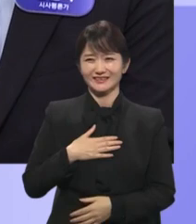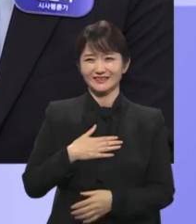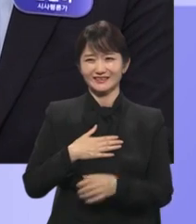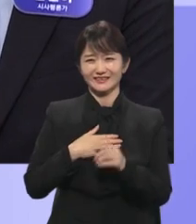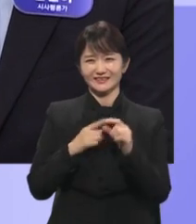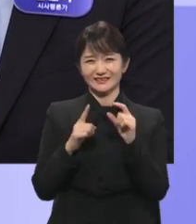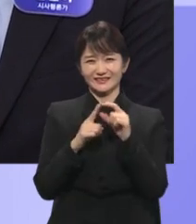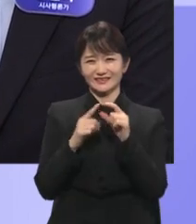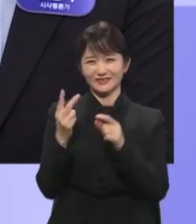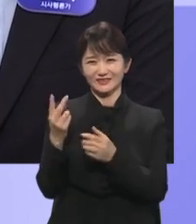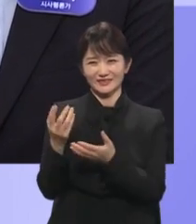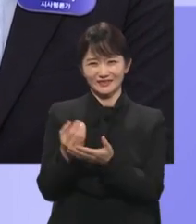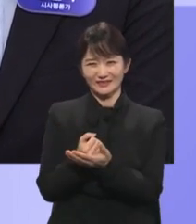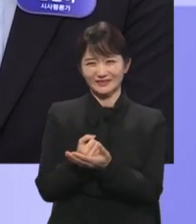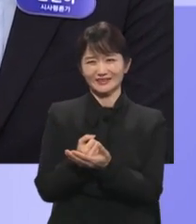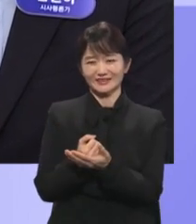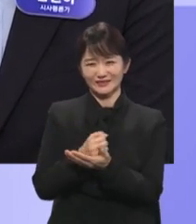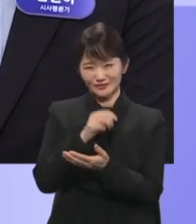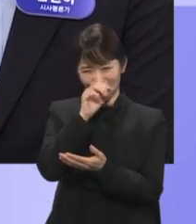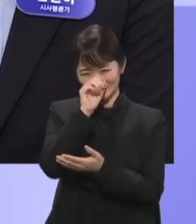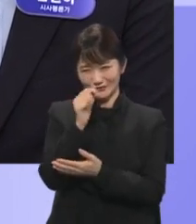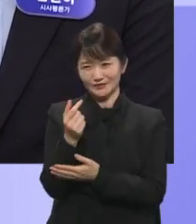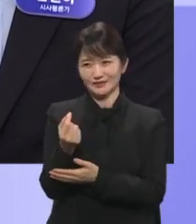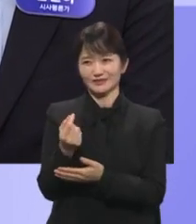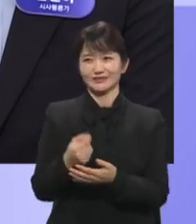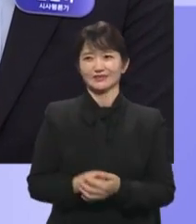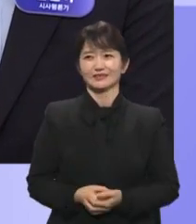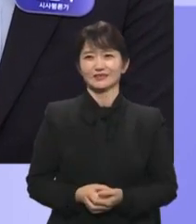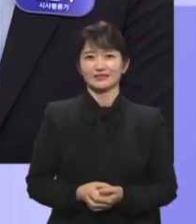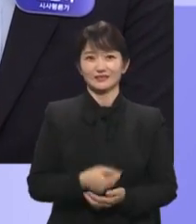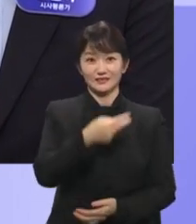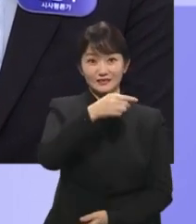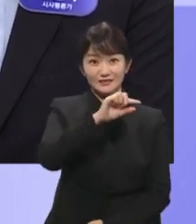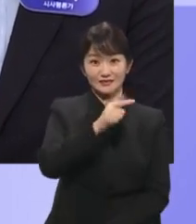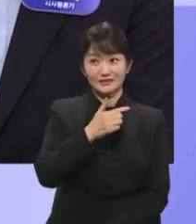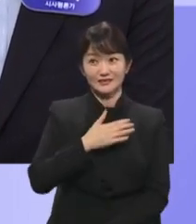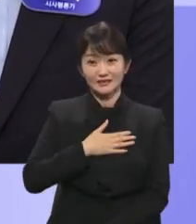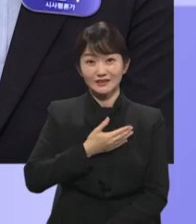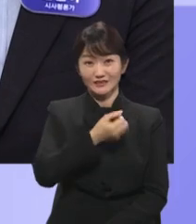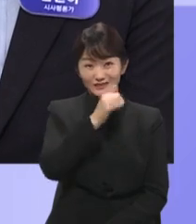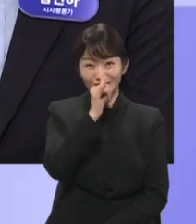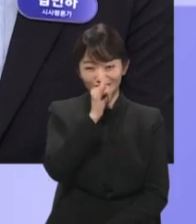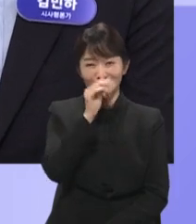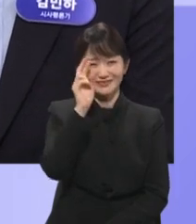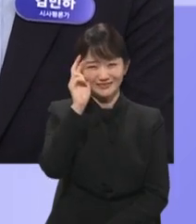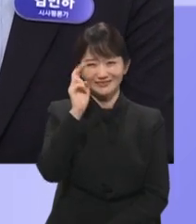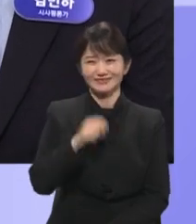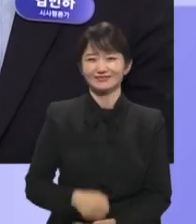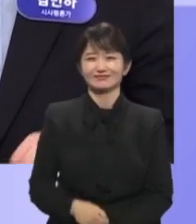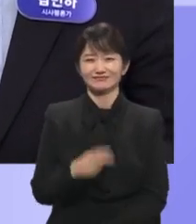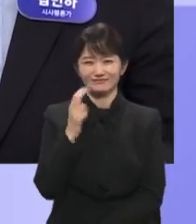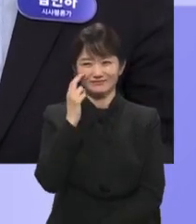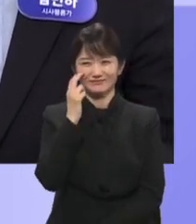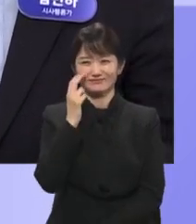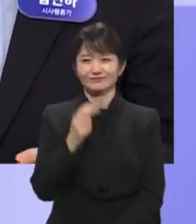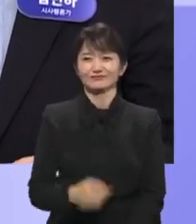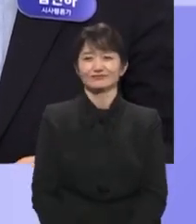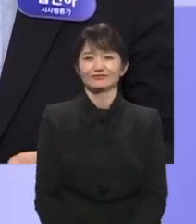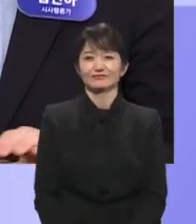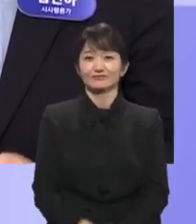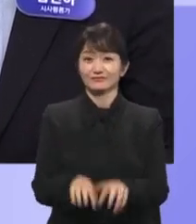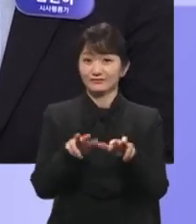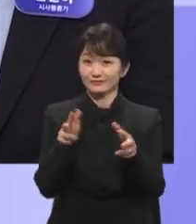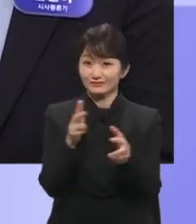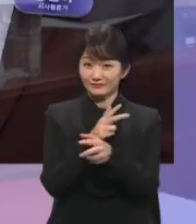같습니다 좀더 분발하도록 하겠습니다 신는 사실 제 거일 수도 있어요 알겠습니다 농담이고요 자 이번 주에